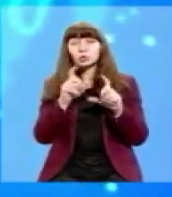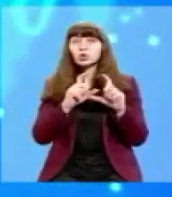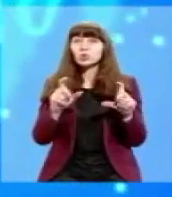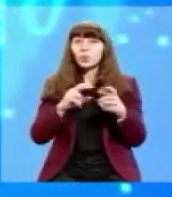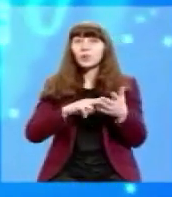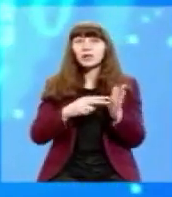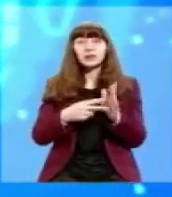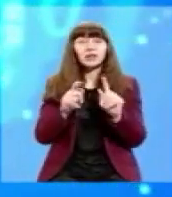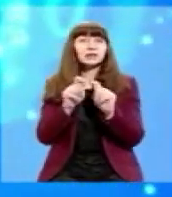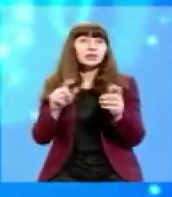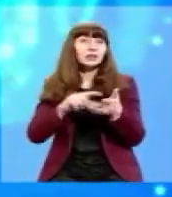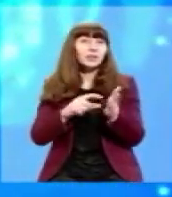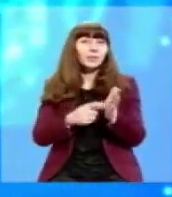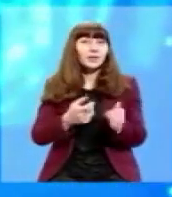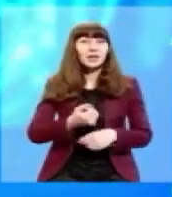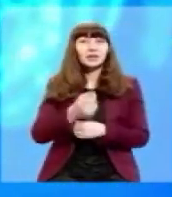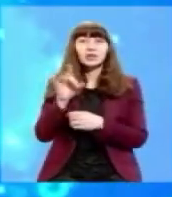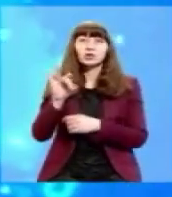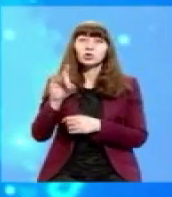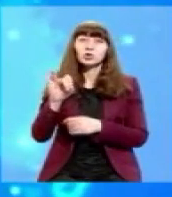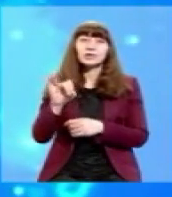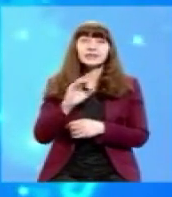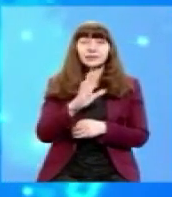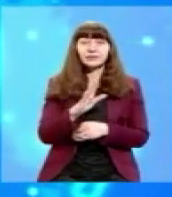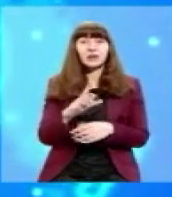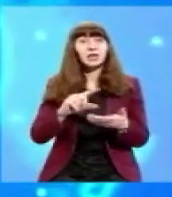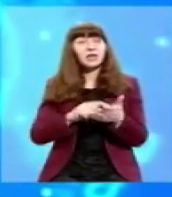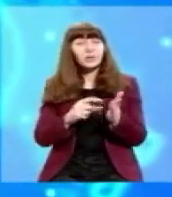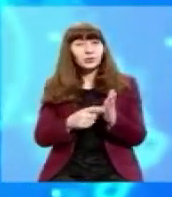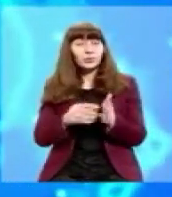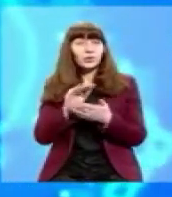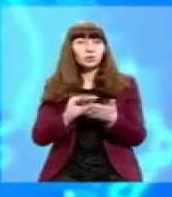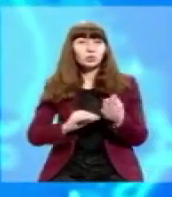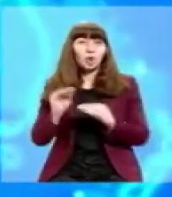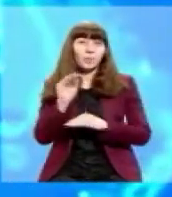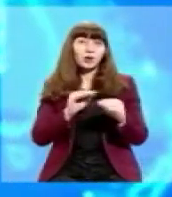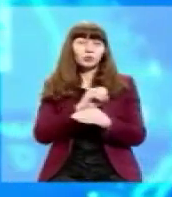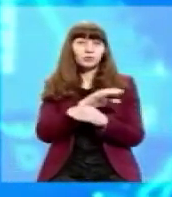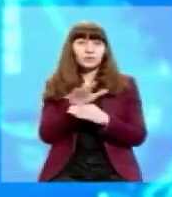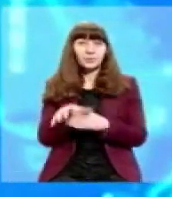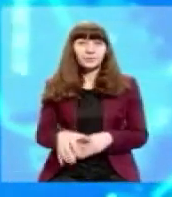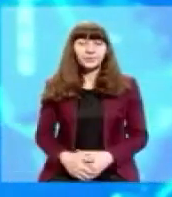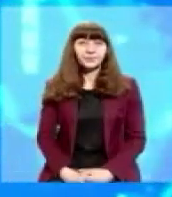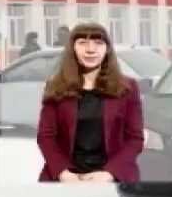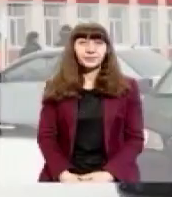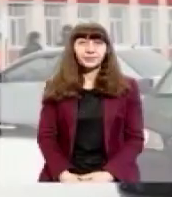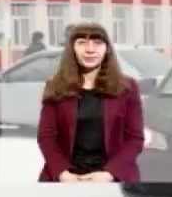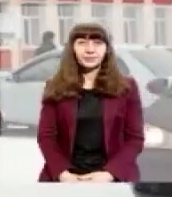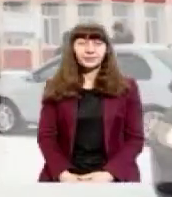школах в планах открыть кабинеты поддержки инклюзии. Классы продолжат оборудовать современным оборудованием.